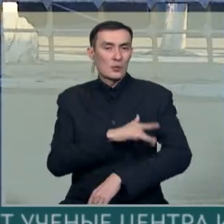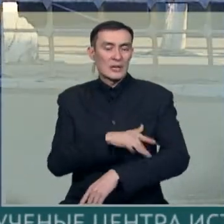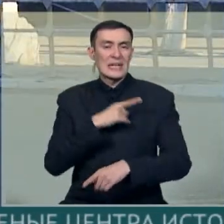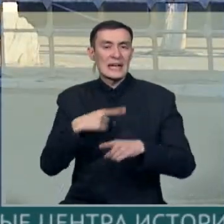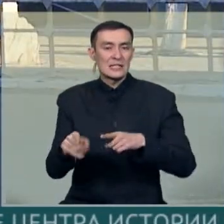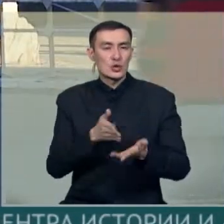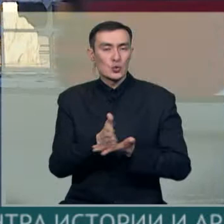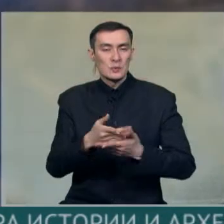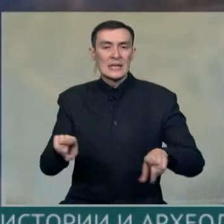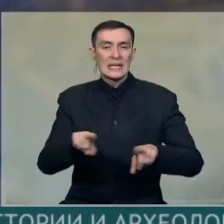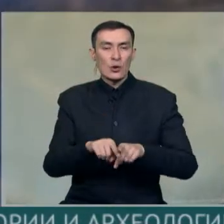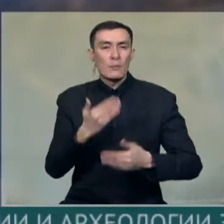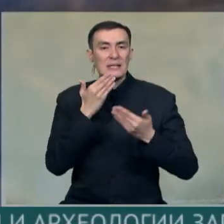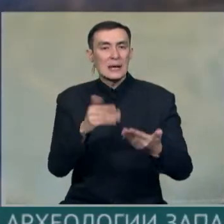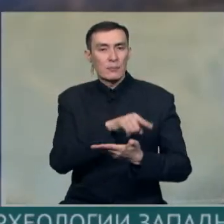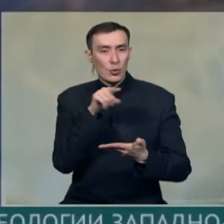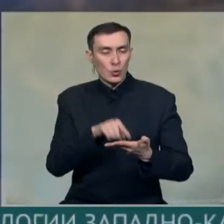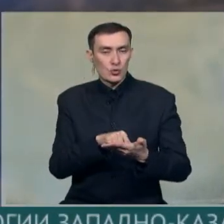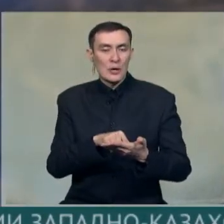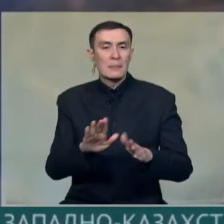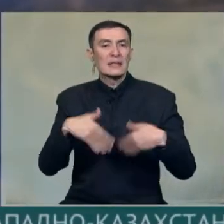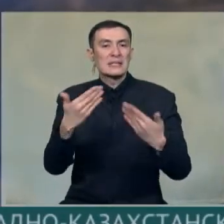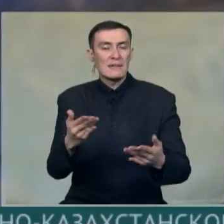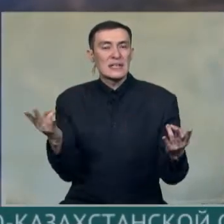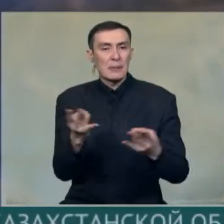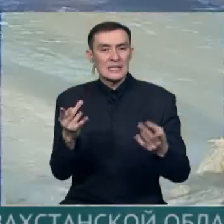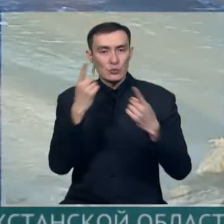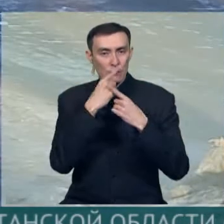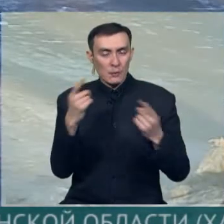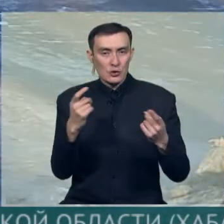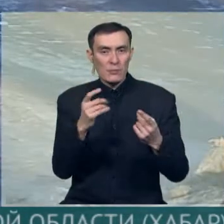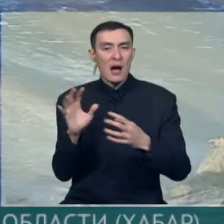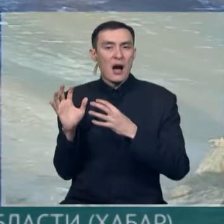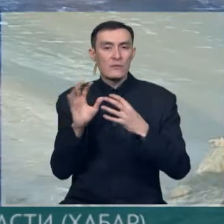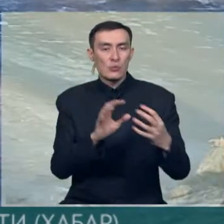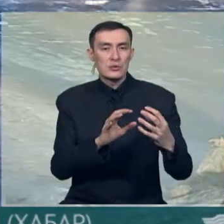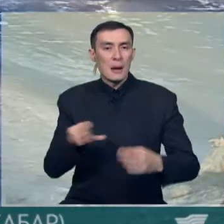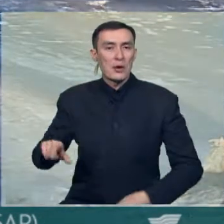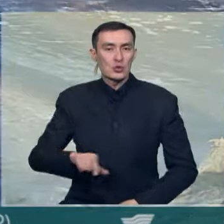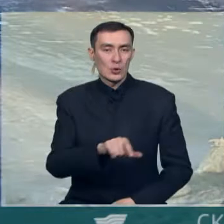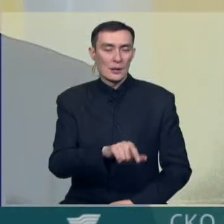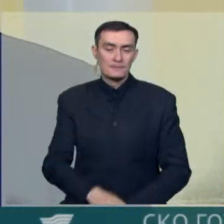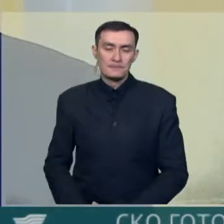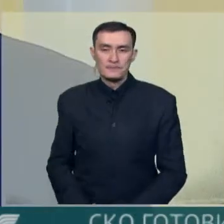служб. Кроме этого, по запросу сервис предоставит всю необходимую информацию об автобусных маршрутах.